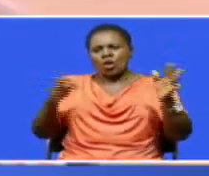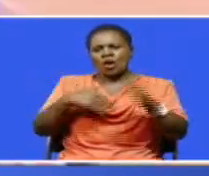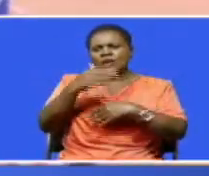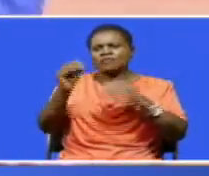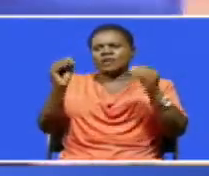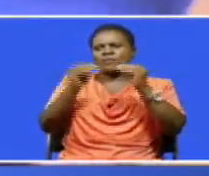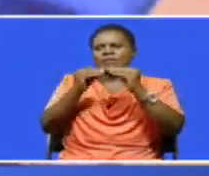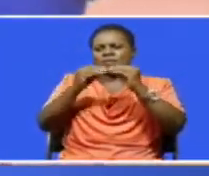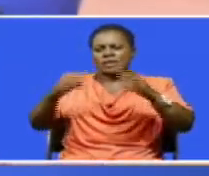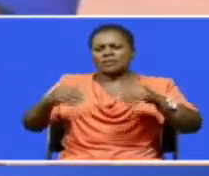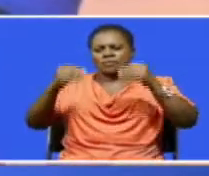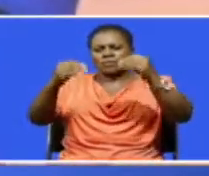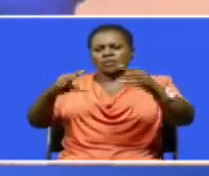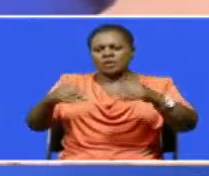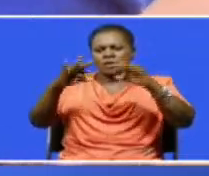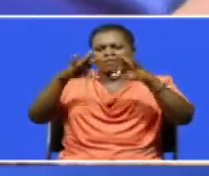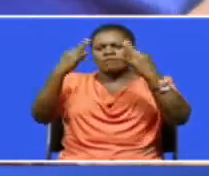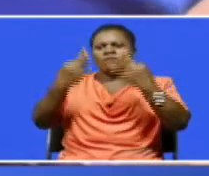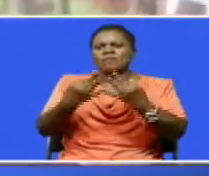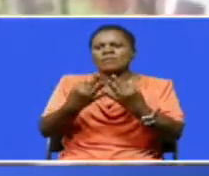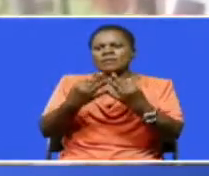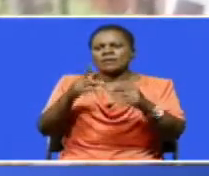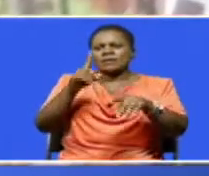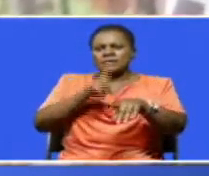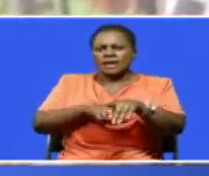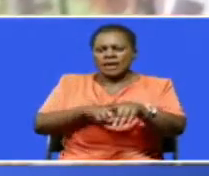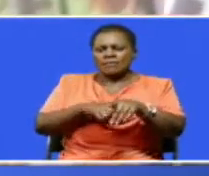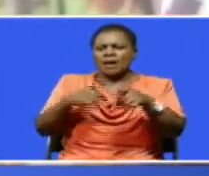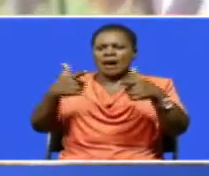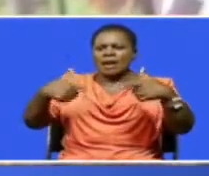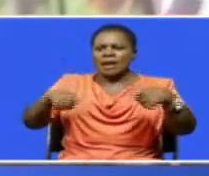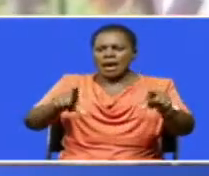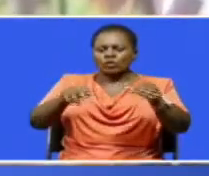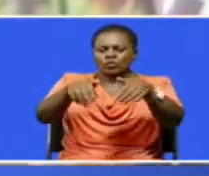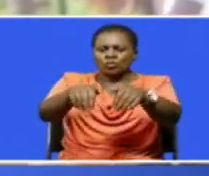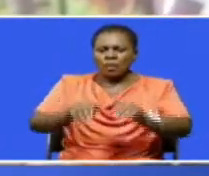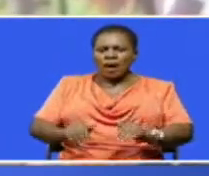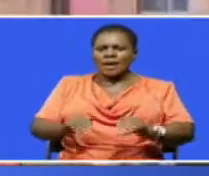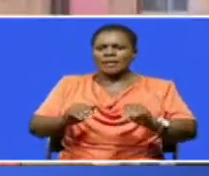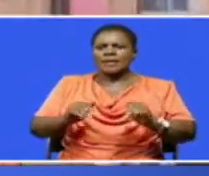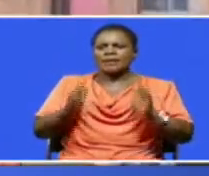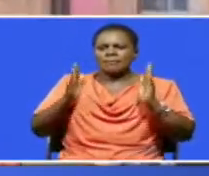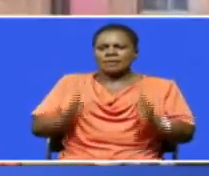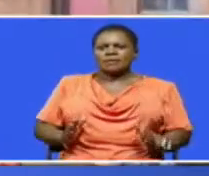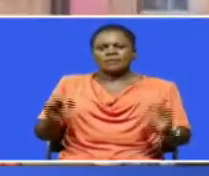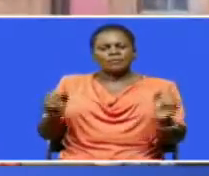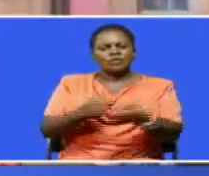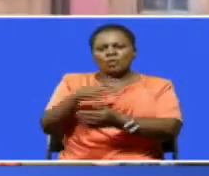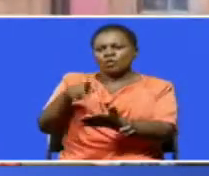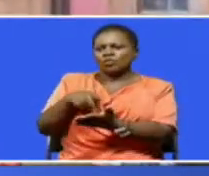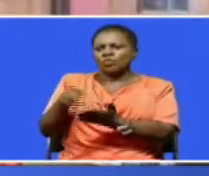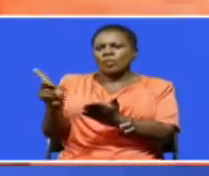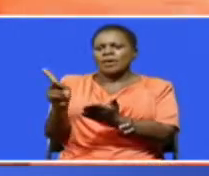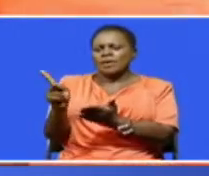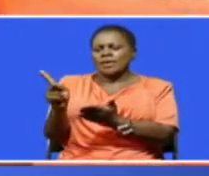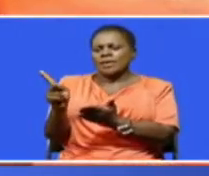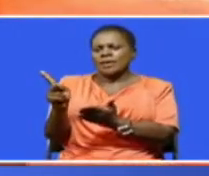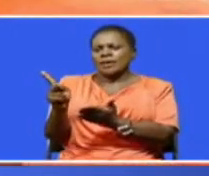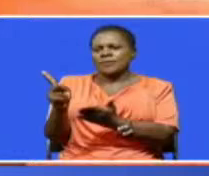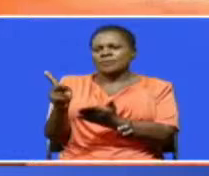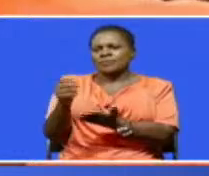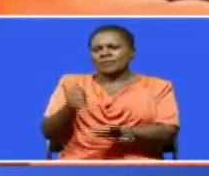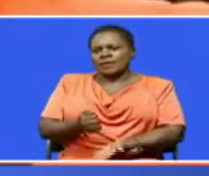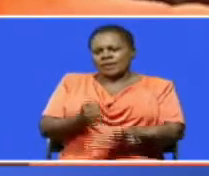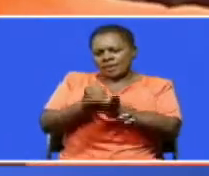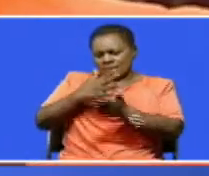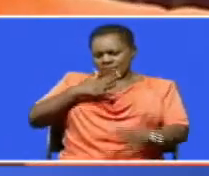vikao kuahirishwa, familia ikisema hata itakapopata ruhusa ya kumzika marehemu haitaweza kulipia ada yake. Kama